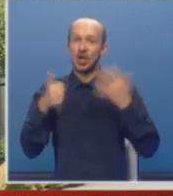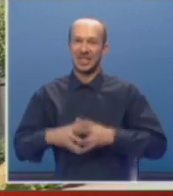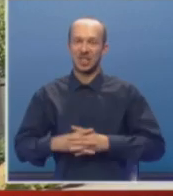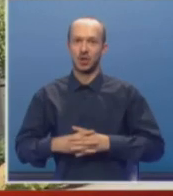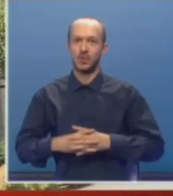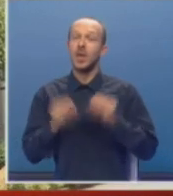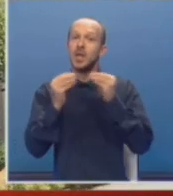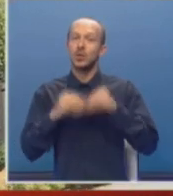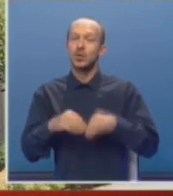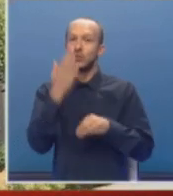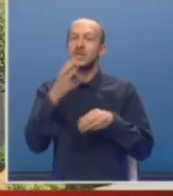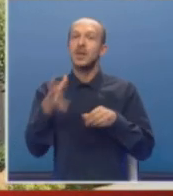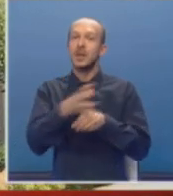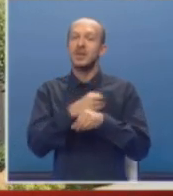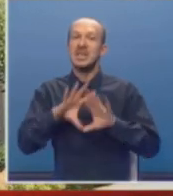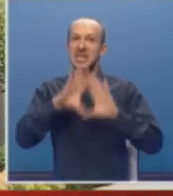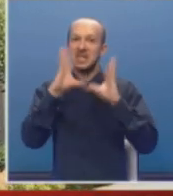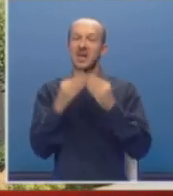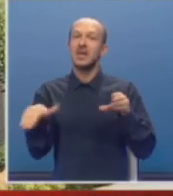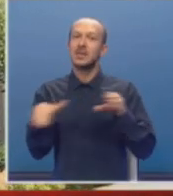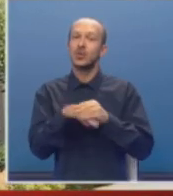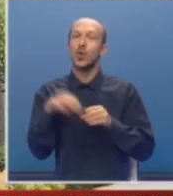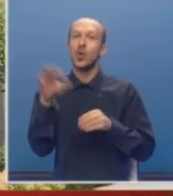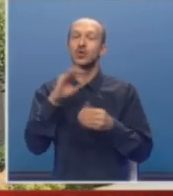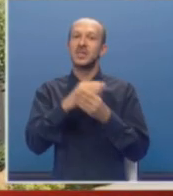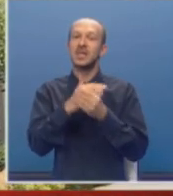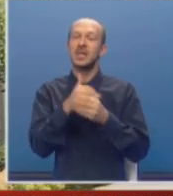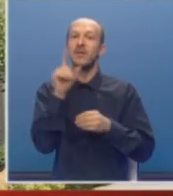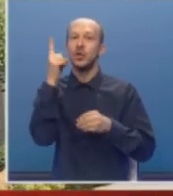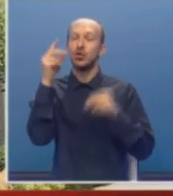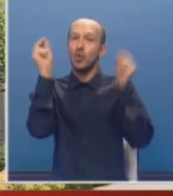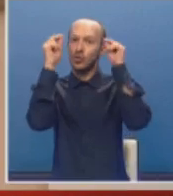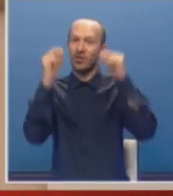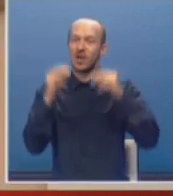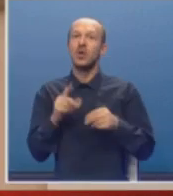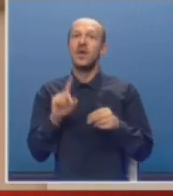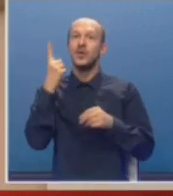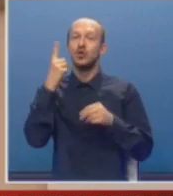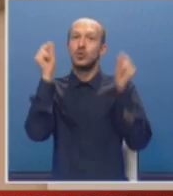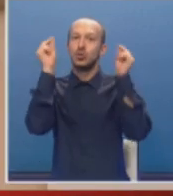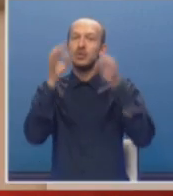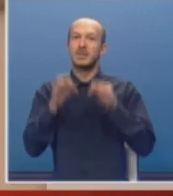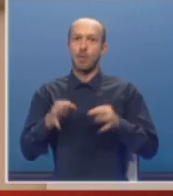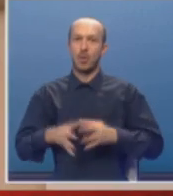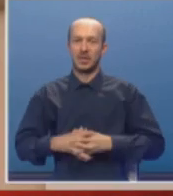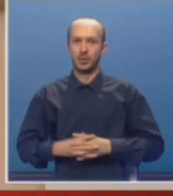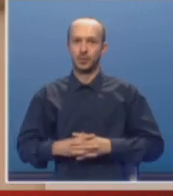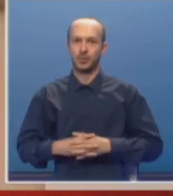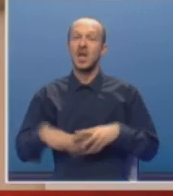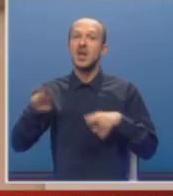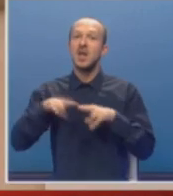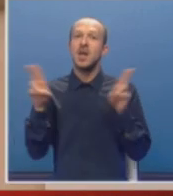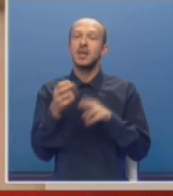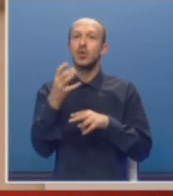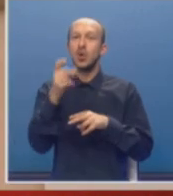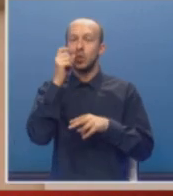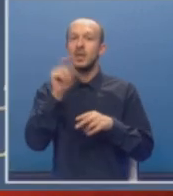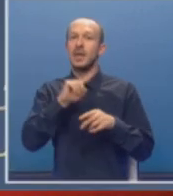24,86. Sporazum će se primjenjivati za sve zaposlene u osnovnom, srednjem i visokom obrazovanju sa visokom stručnom spremom. Najmanji broj ljudi